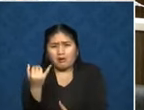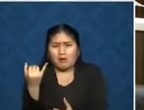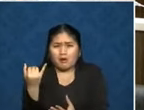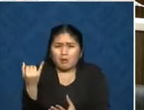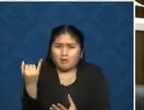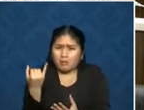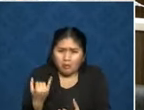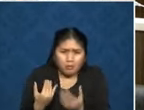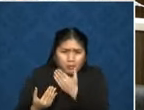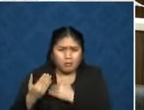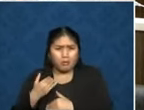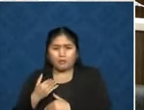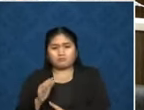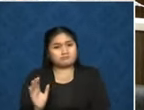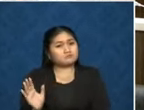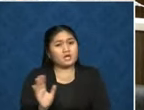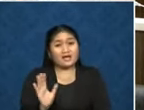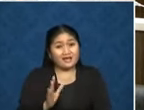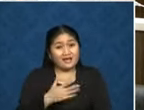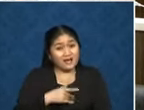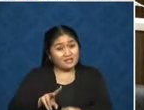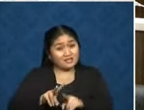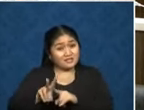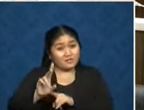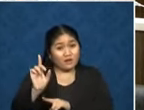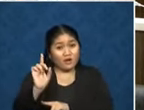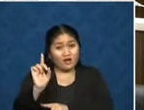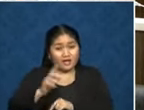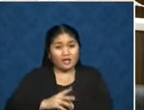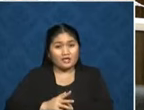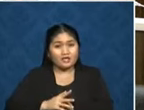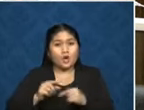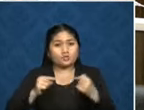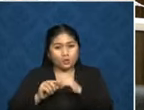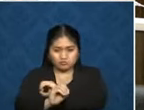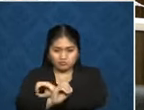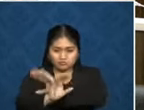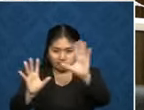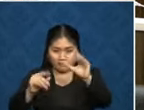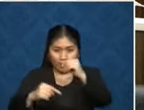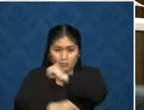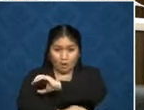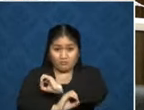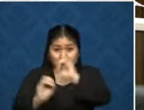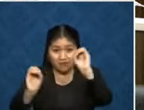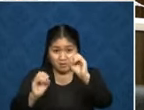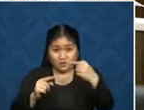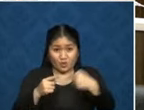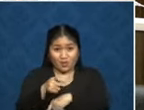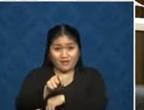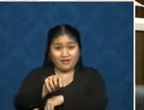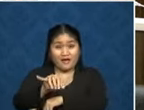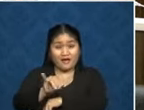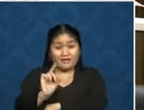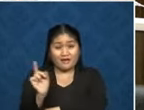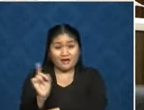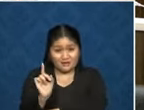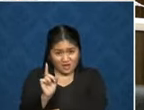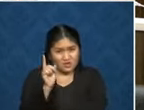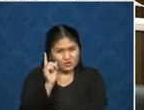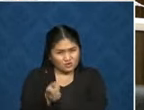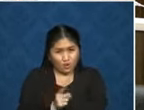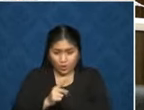ถดถอยลงประการที่2ก็คือเรื่องความโปร่งใสเพราะตัว AI เองเนี่ยมันต้องสาม